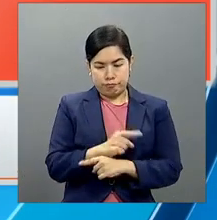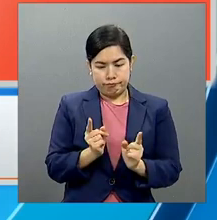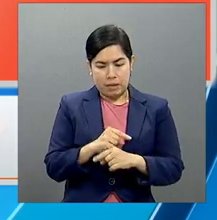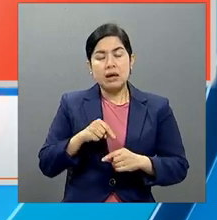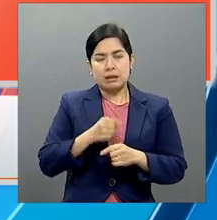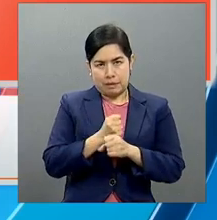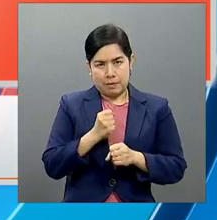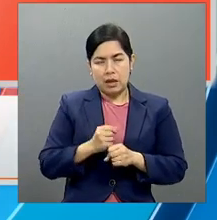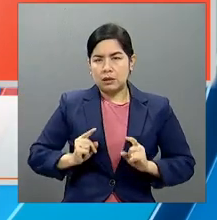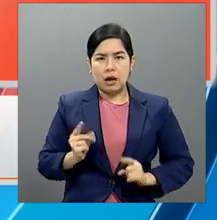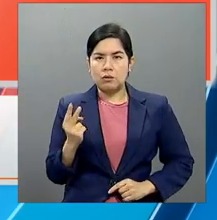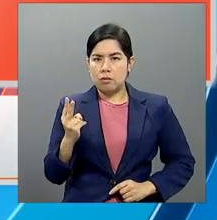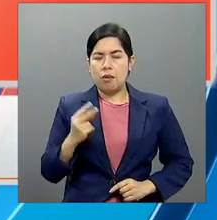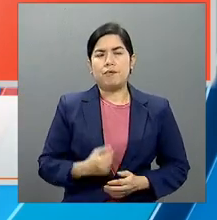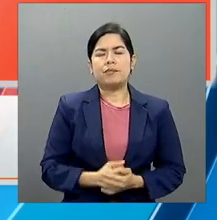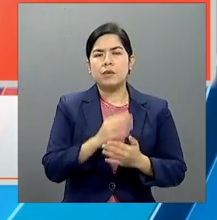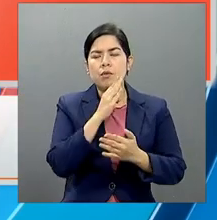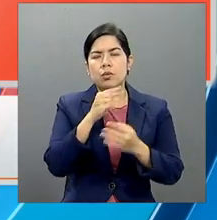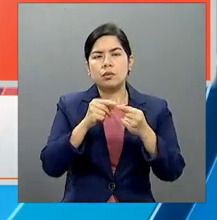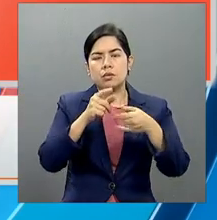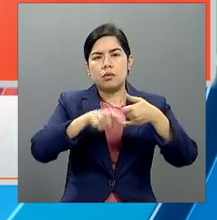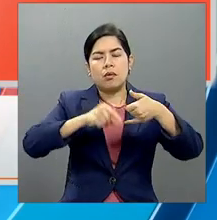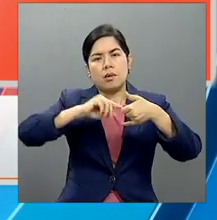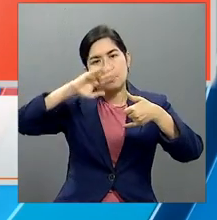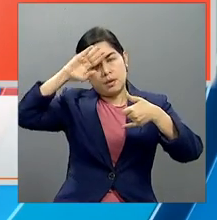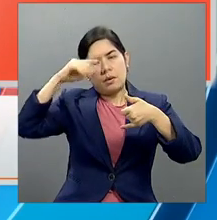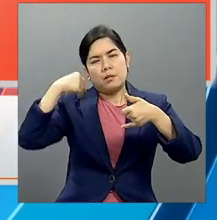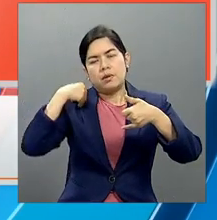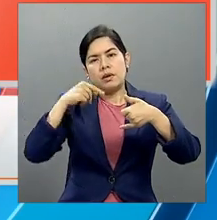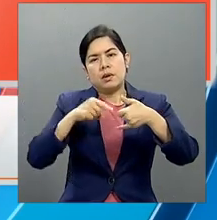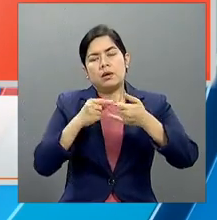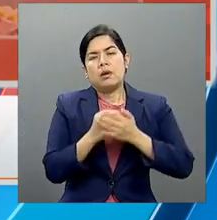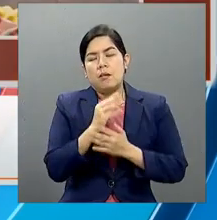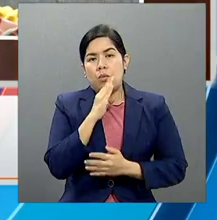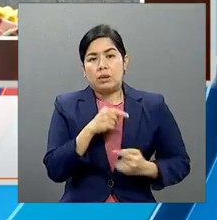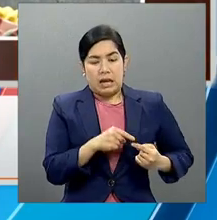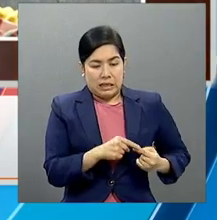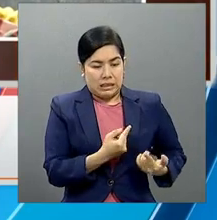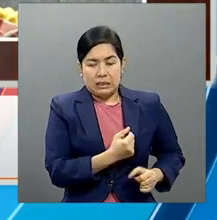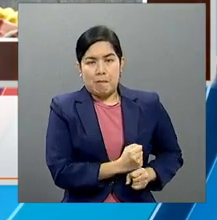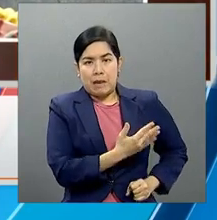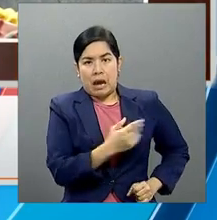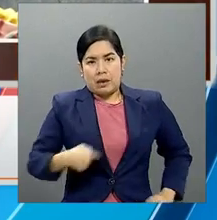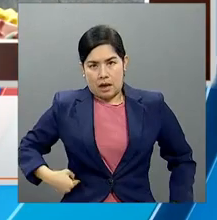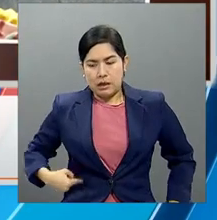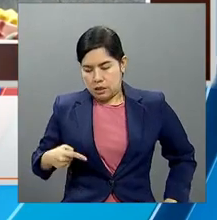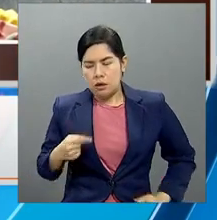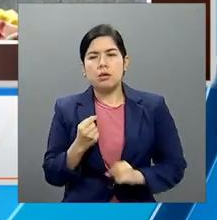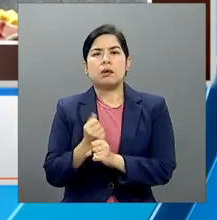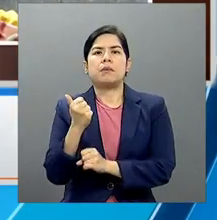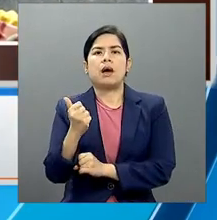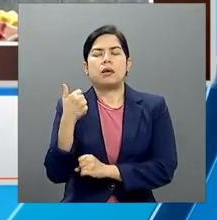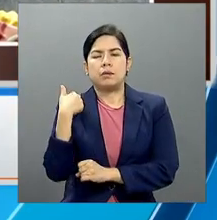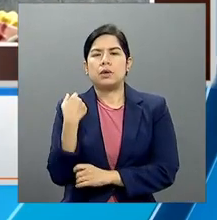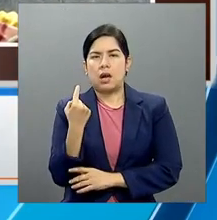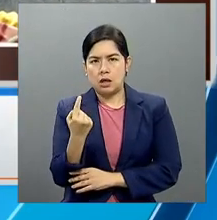ประสบอุบัติเหตุหรือว่ามีโรคประจำตัวอื่นที่ทำให้ไตเนี่ยเสียการทำงานไปหนึ่งข้างอีกหนึ่งข้างก็ยังสามารถที่จะทำงานชดเชยได้อยู่นะครับ นะคะแต่สุดท้ายแ